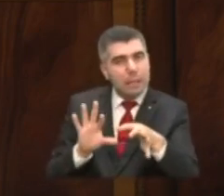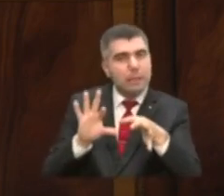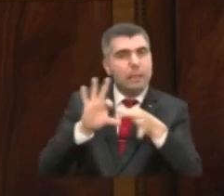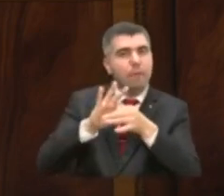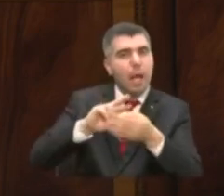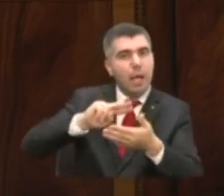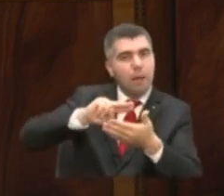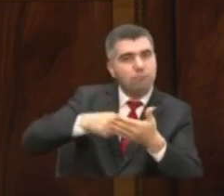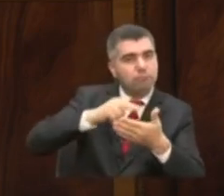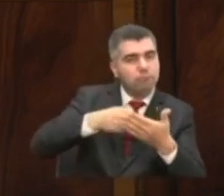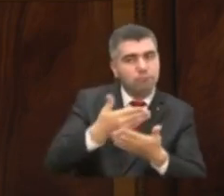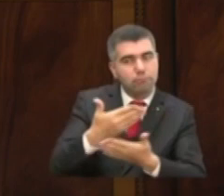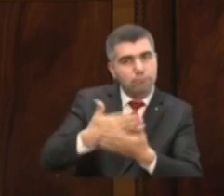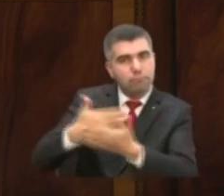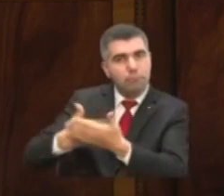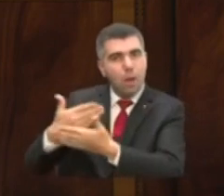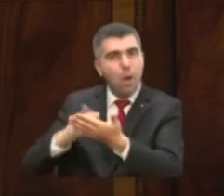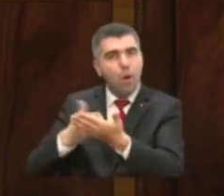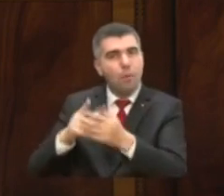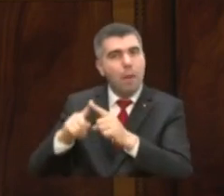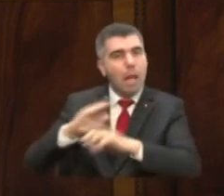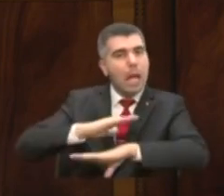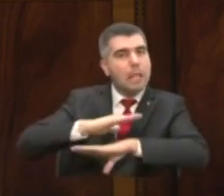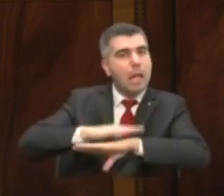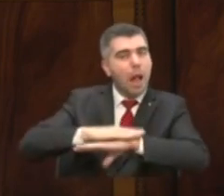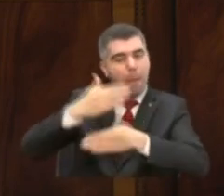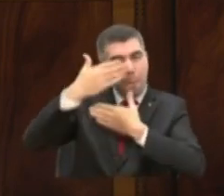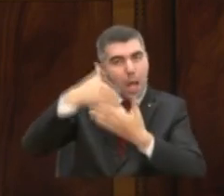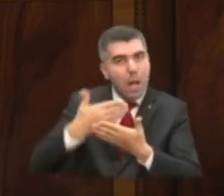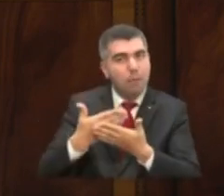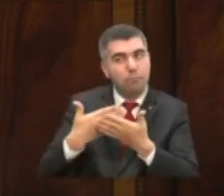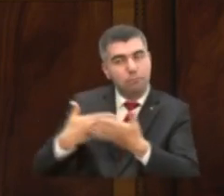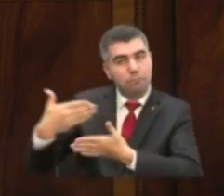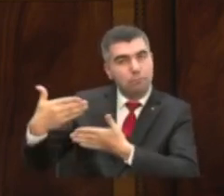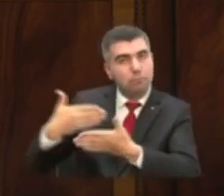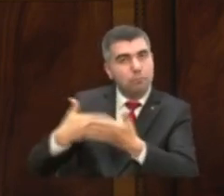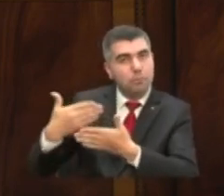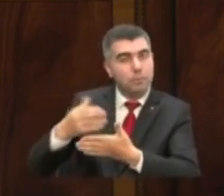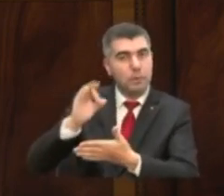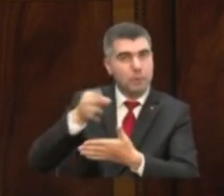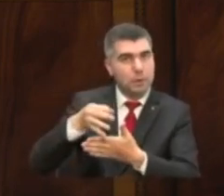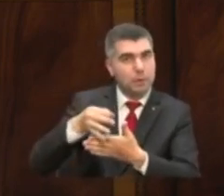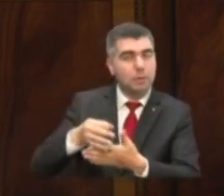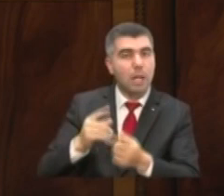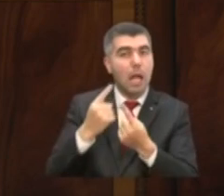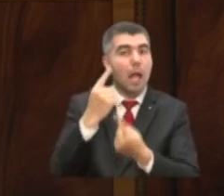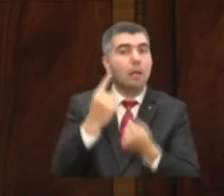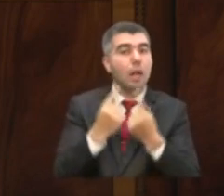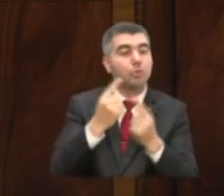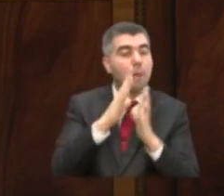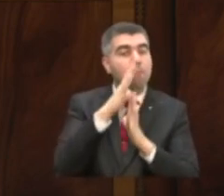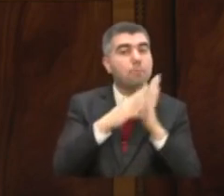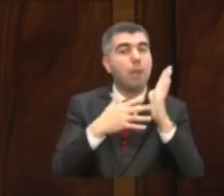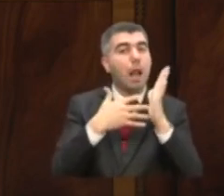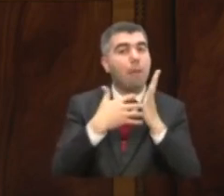الدولية التي التزم المغرب باحترام بنودها، حيث تم تنزيلها عبر 11 برنامجا